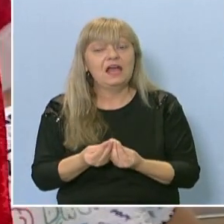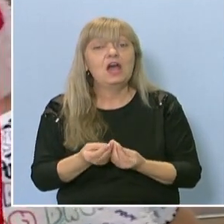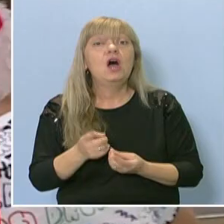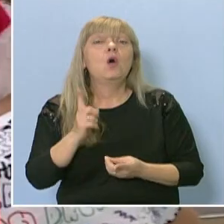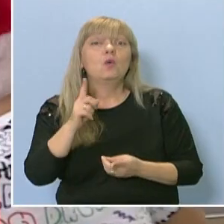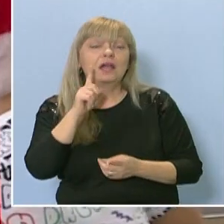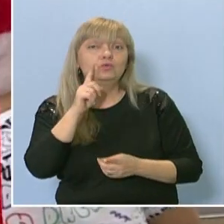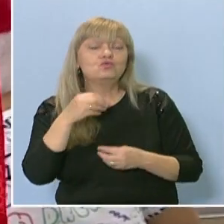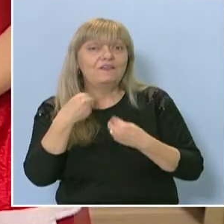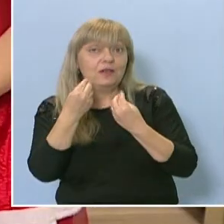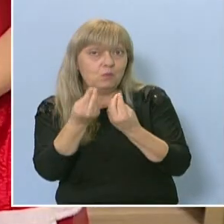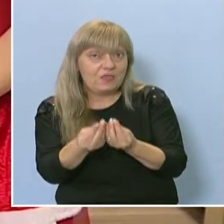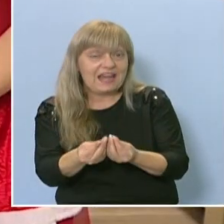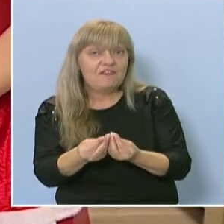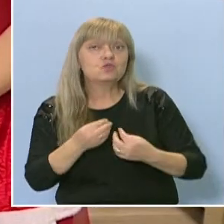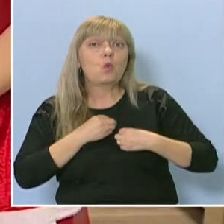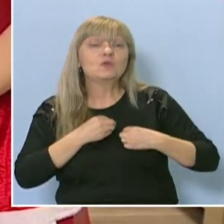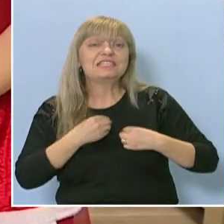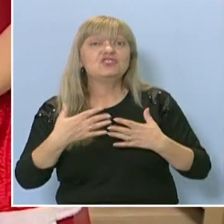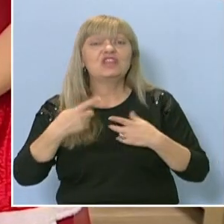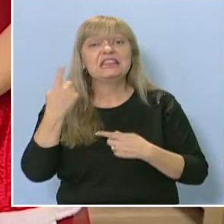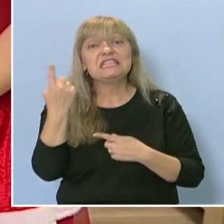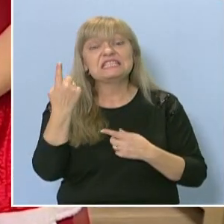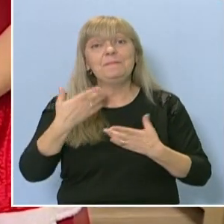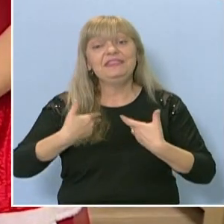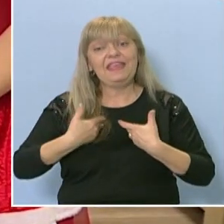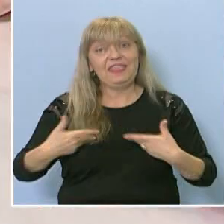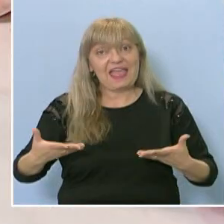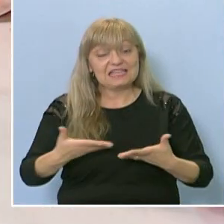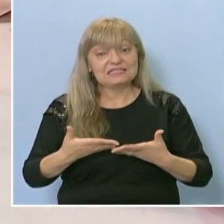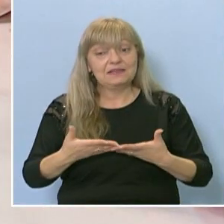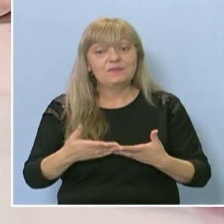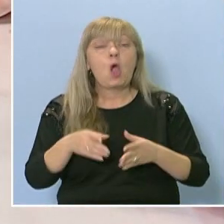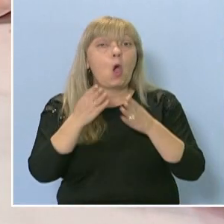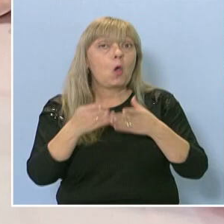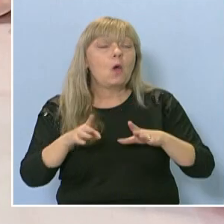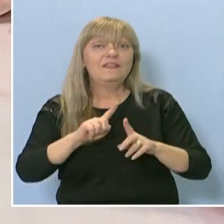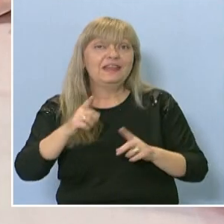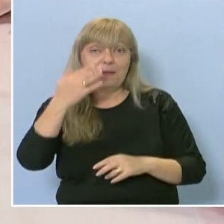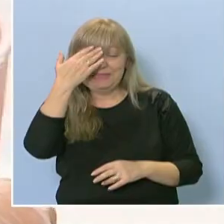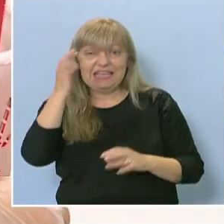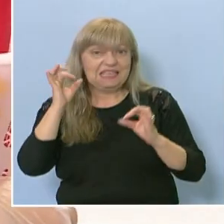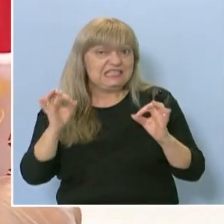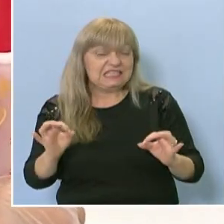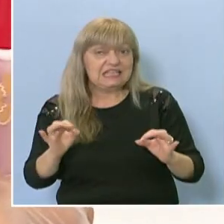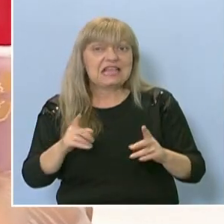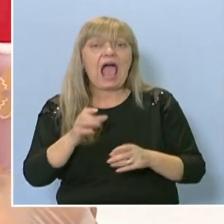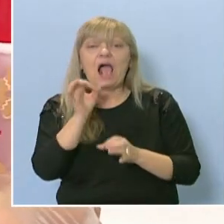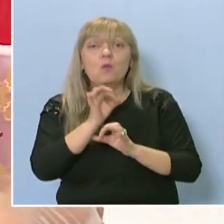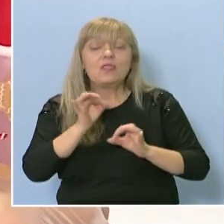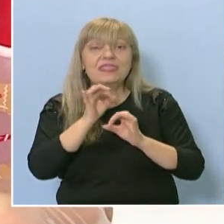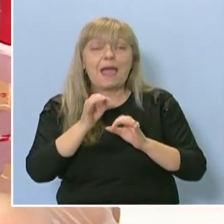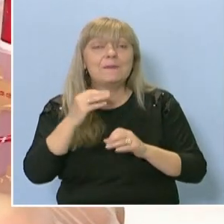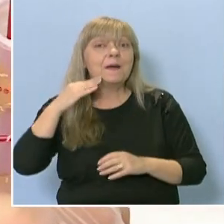усеща самите нас. Разбира се, Коледа няма да е истинска, ако няма бисквитки. И разбира се, става по-бавно и